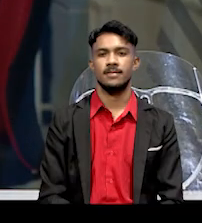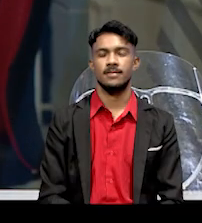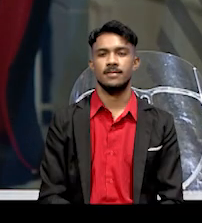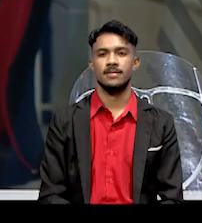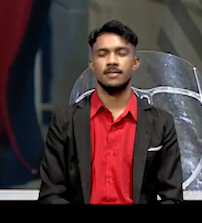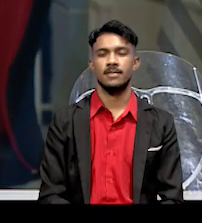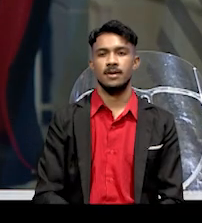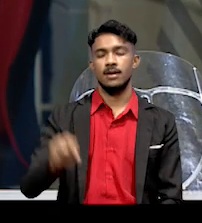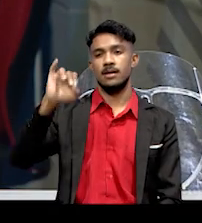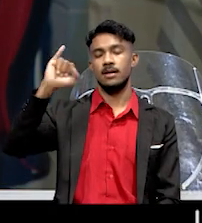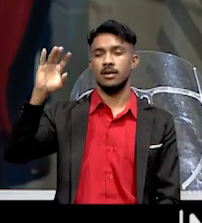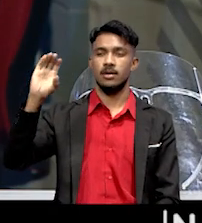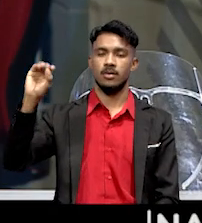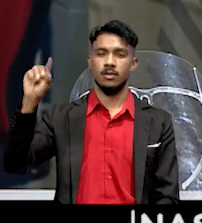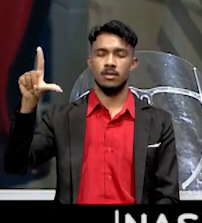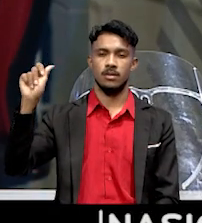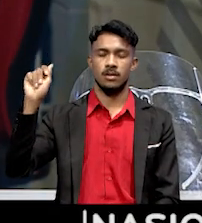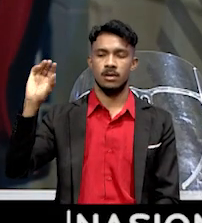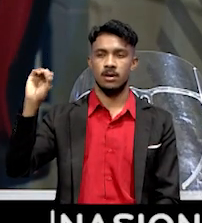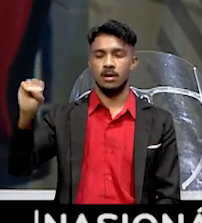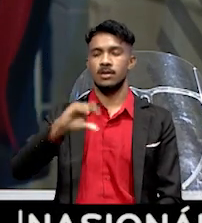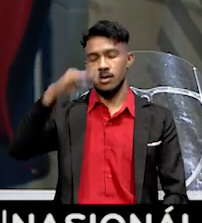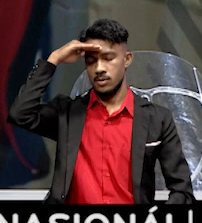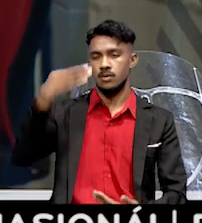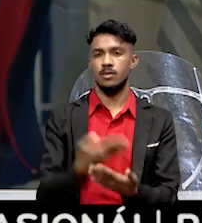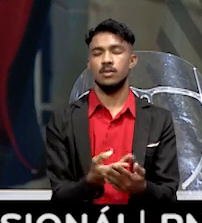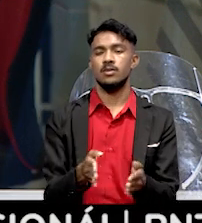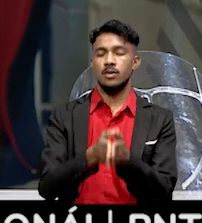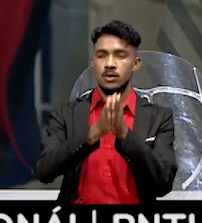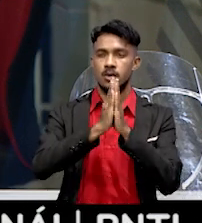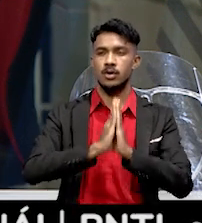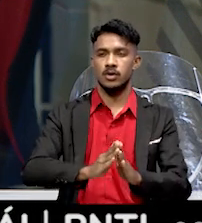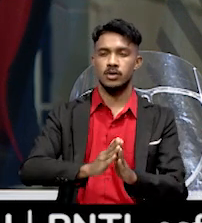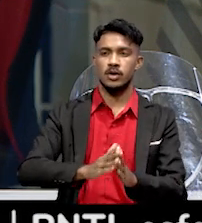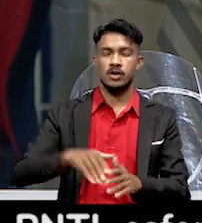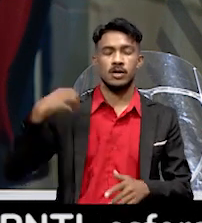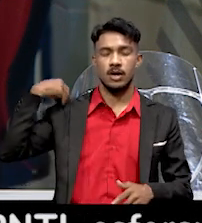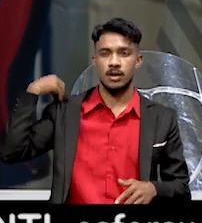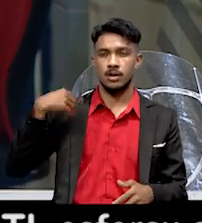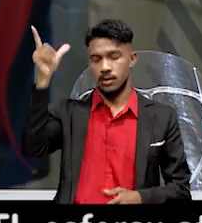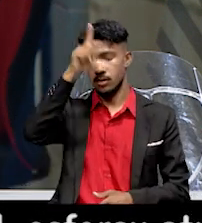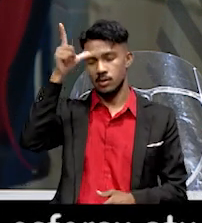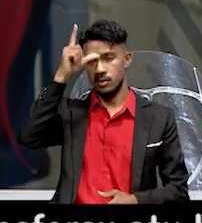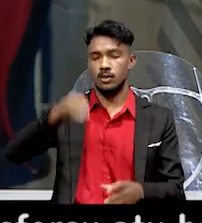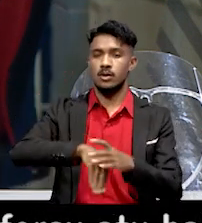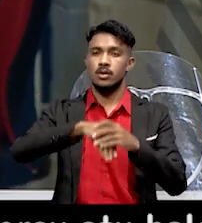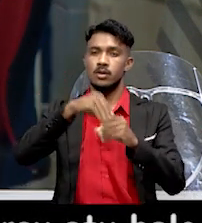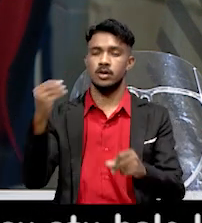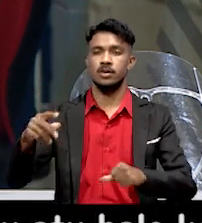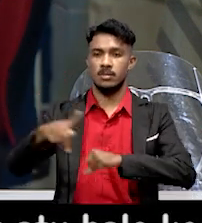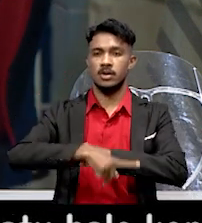Nicola Lobato ni Oan Zuze Lobato, husu kandidatu Francisco Guterres Luolo atau husik Partido